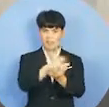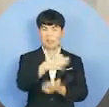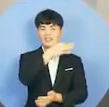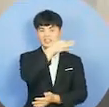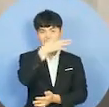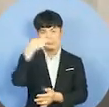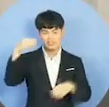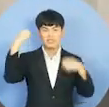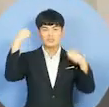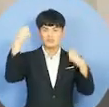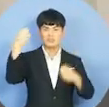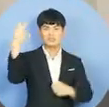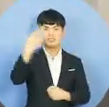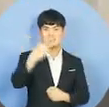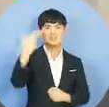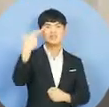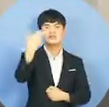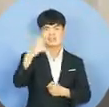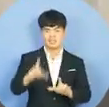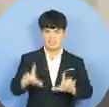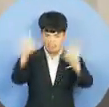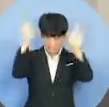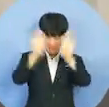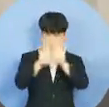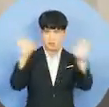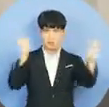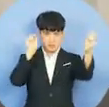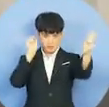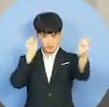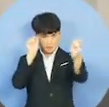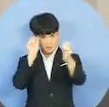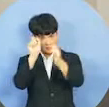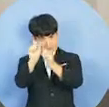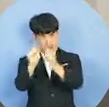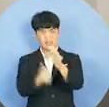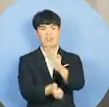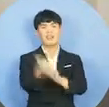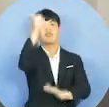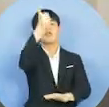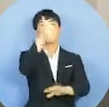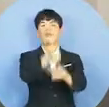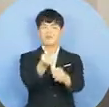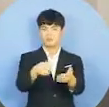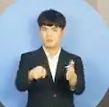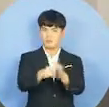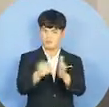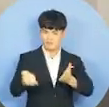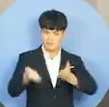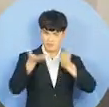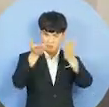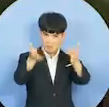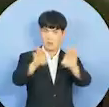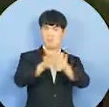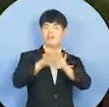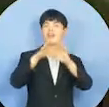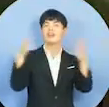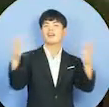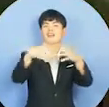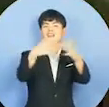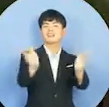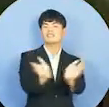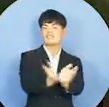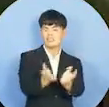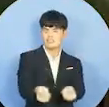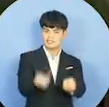천안 흥타령 춤축제 2017의 개막을 앞두고 성공적인 축제로 이끌어갈 자원봉사단 발대식을 가졌습니다. 축제